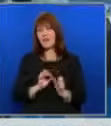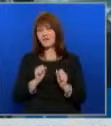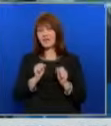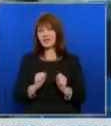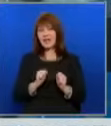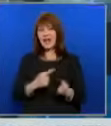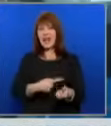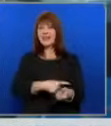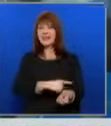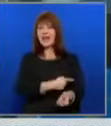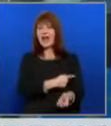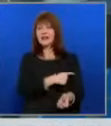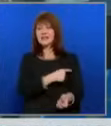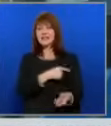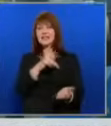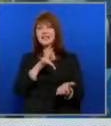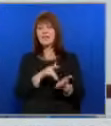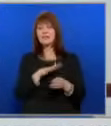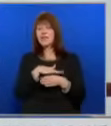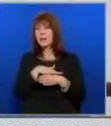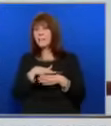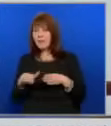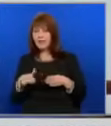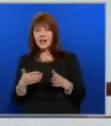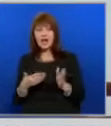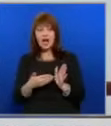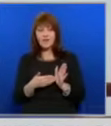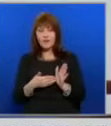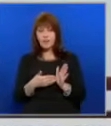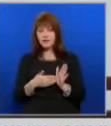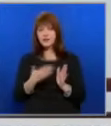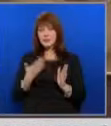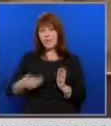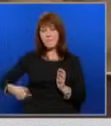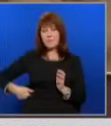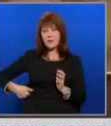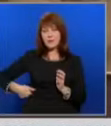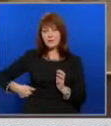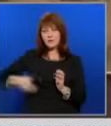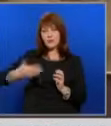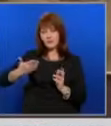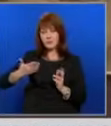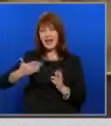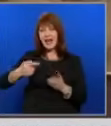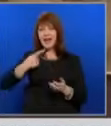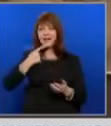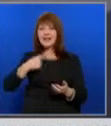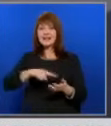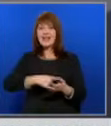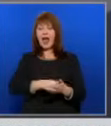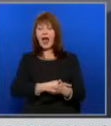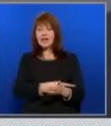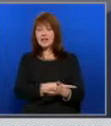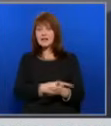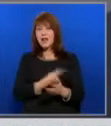Диализните центрове са ни пълни с хора на диализа, въпреки че един бъбречно трансплантиране 4 пъти по-евтин за държавата от един диализиран човек.